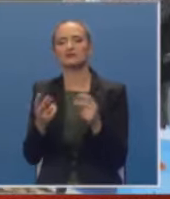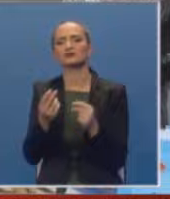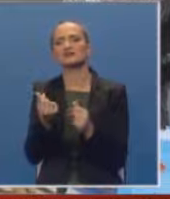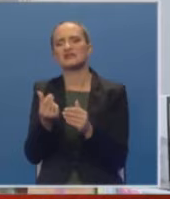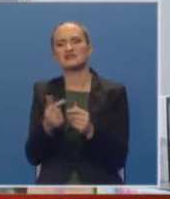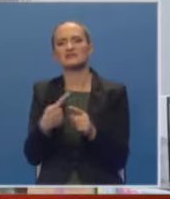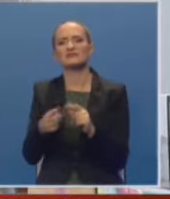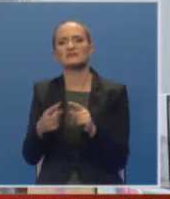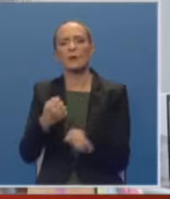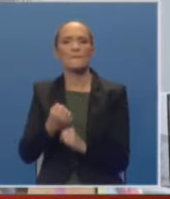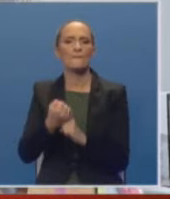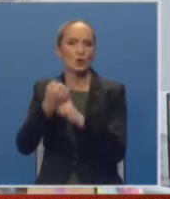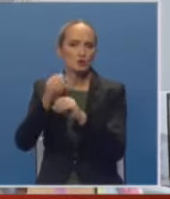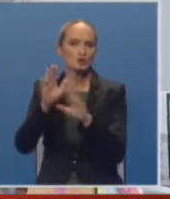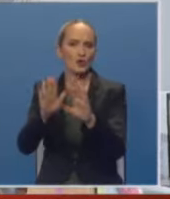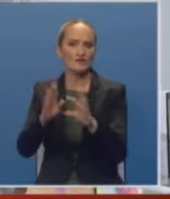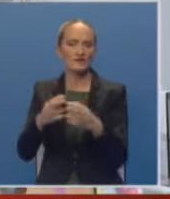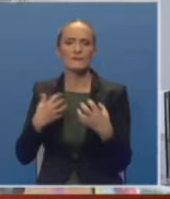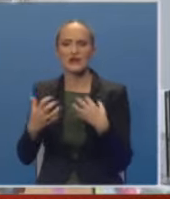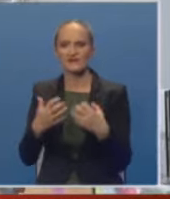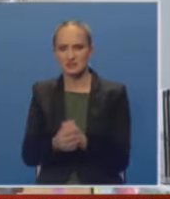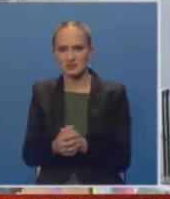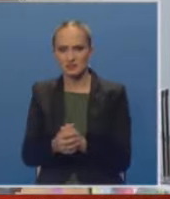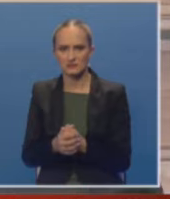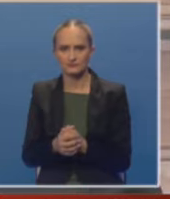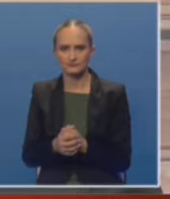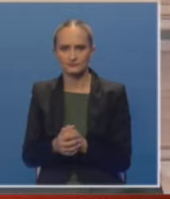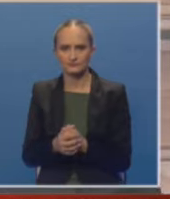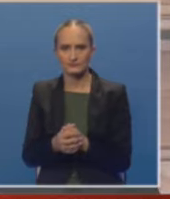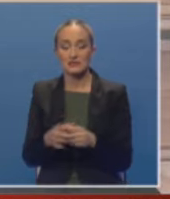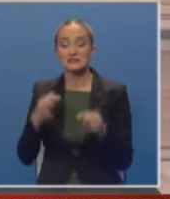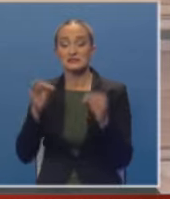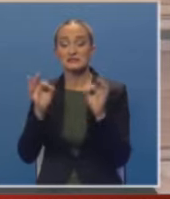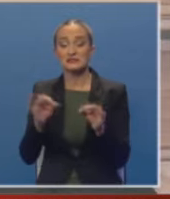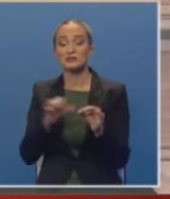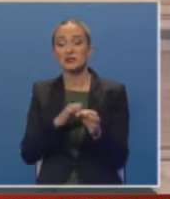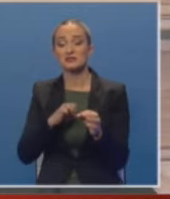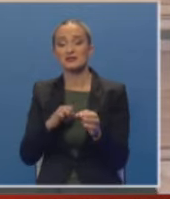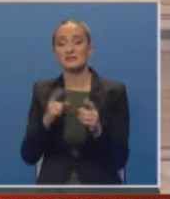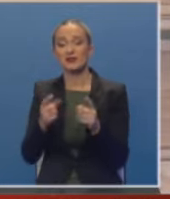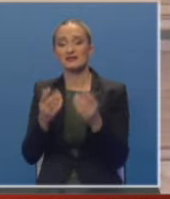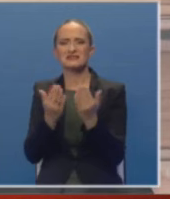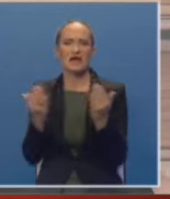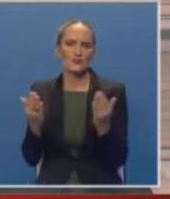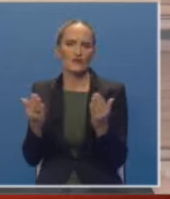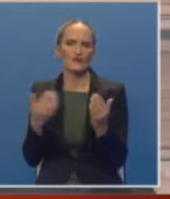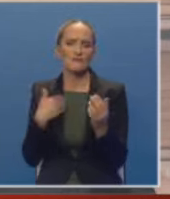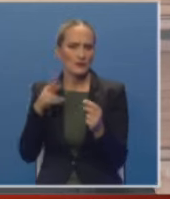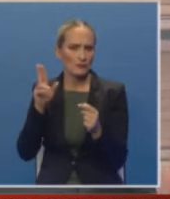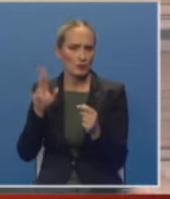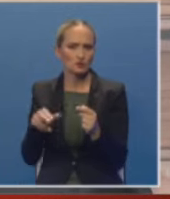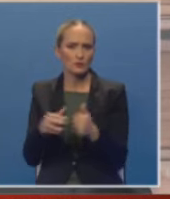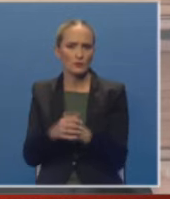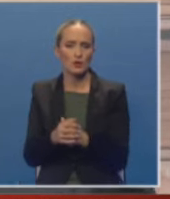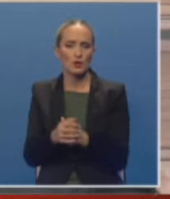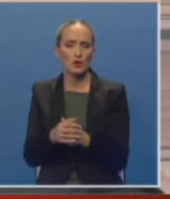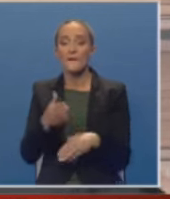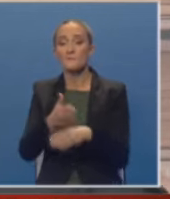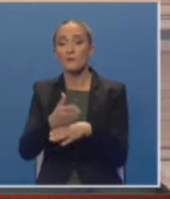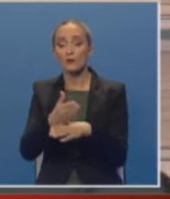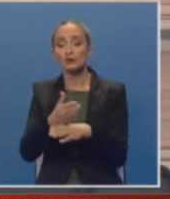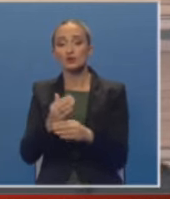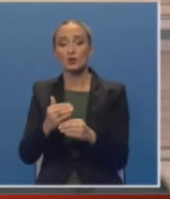sredstva za podršku ovakvim manifestacijama. Siguran sam da kroz sajmove mi možemo